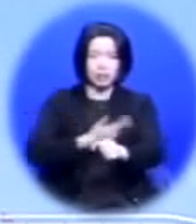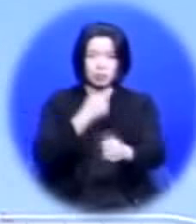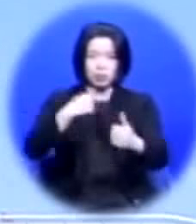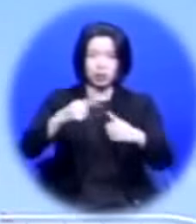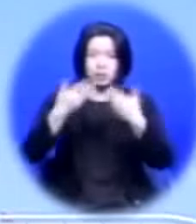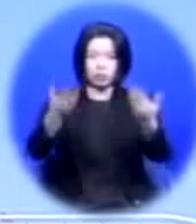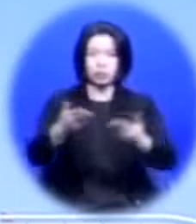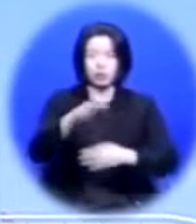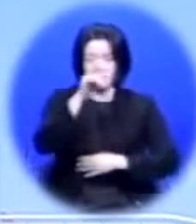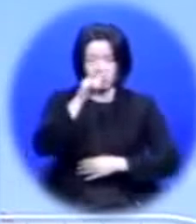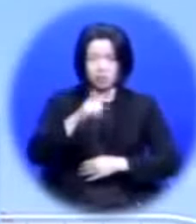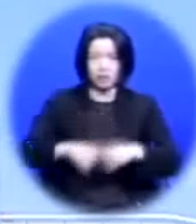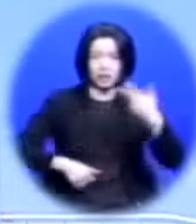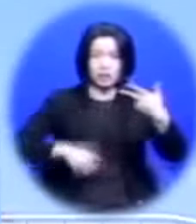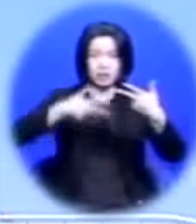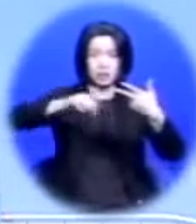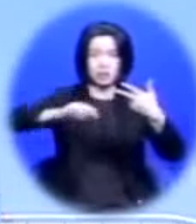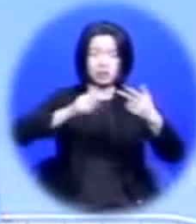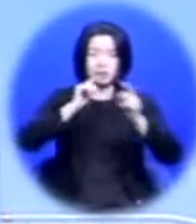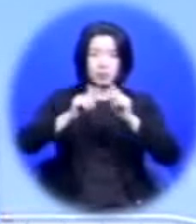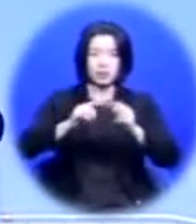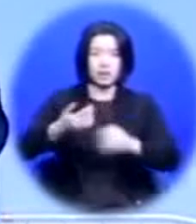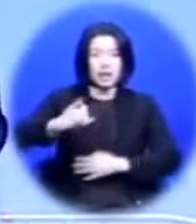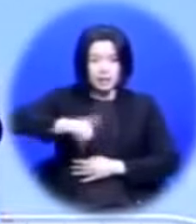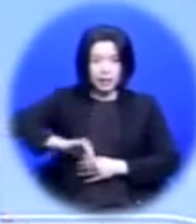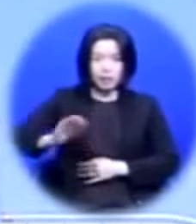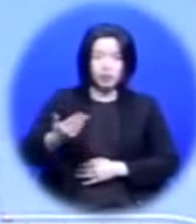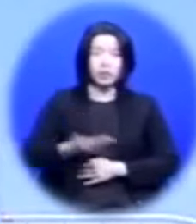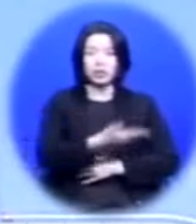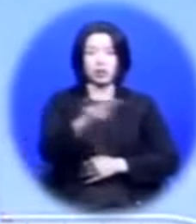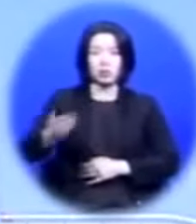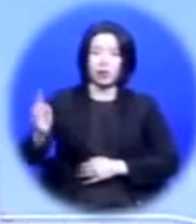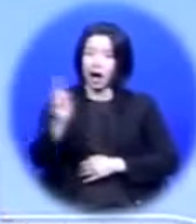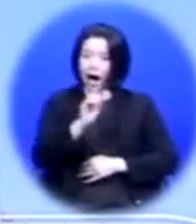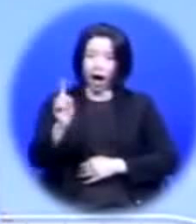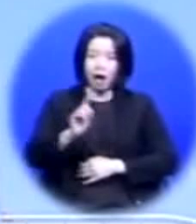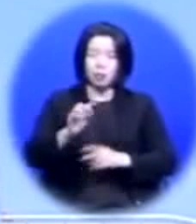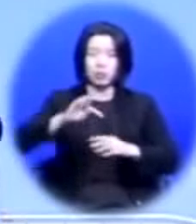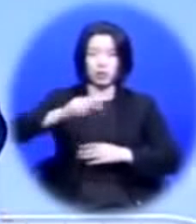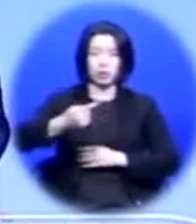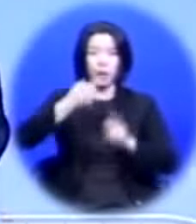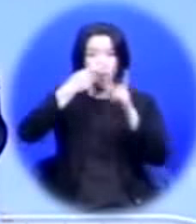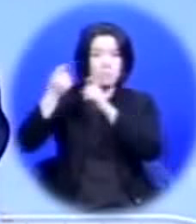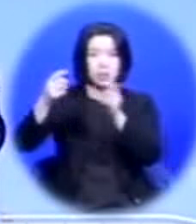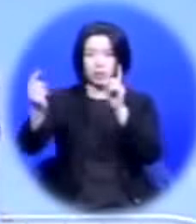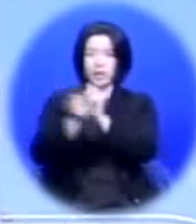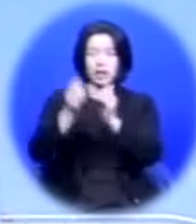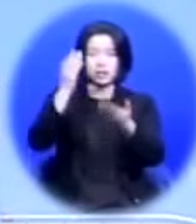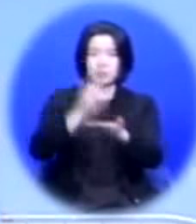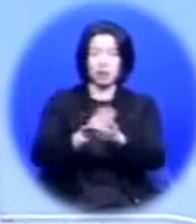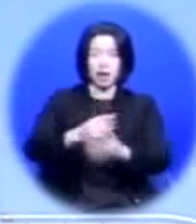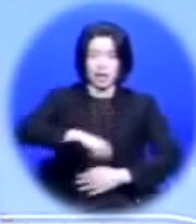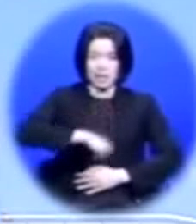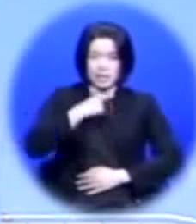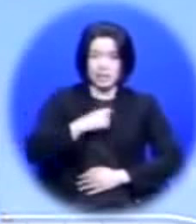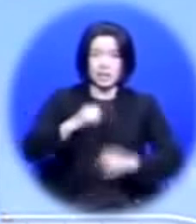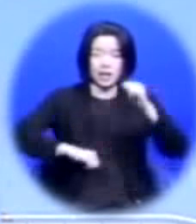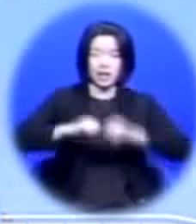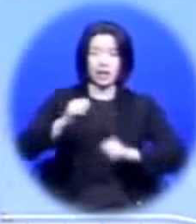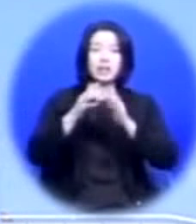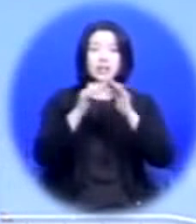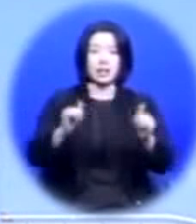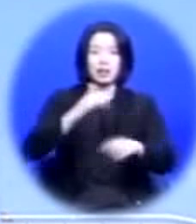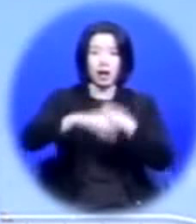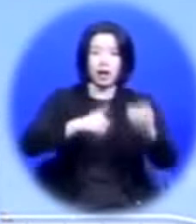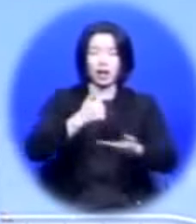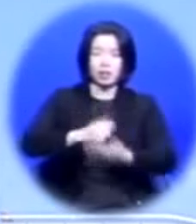거죠 7절 말씀에 보면 자녀 되니 여러분 아무에게도 미혹을 당하지 마십시오 의를 행하는 사람은 하나님이